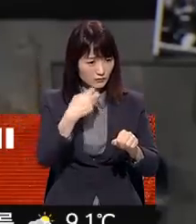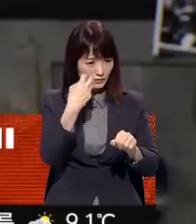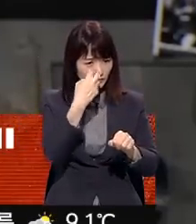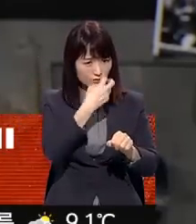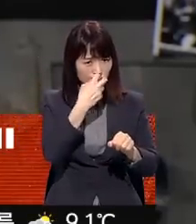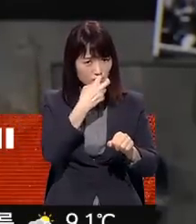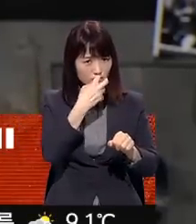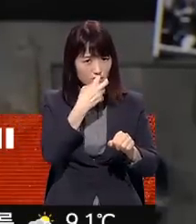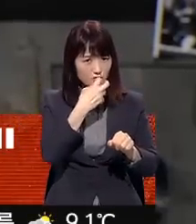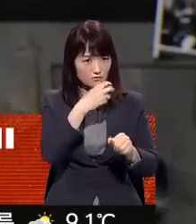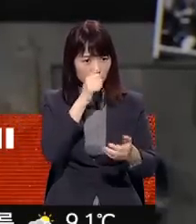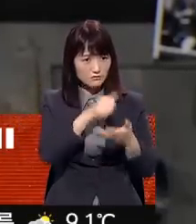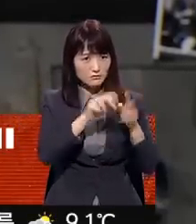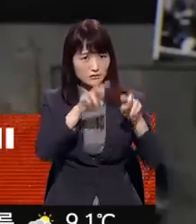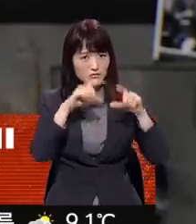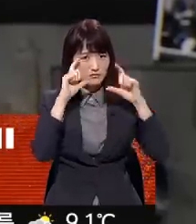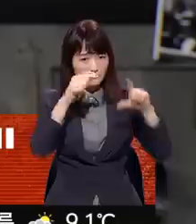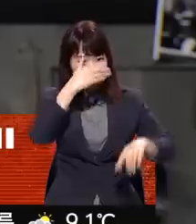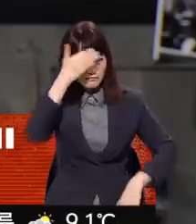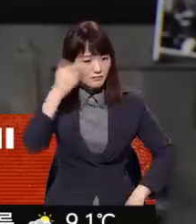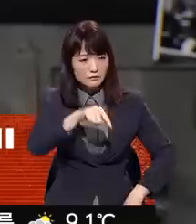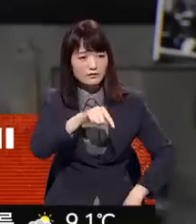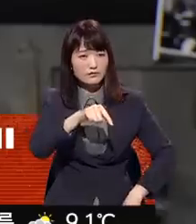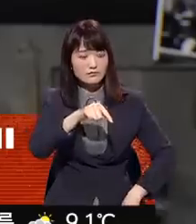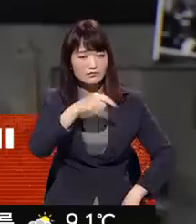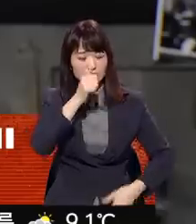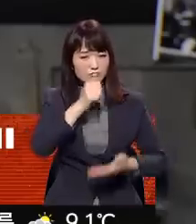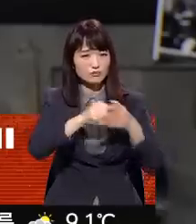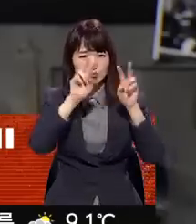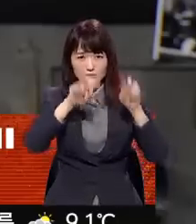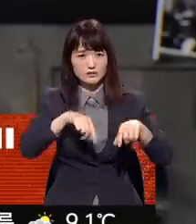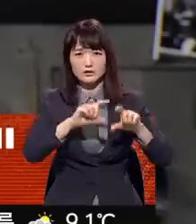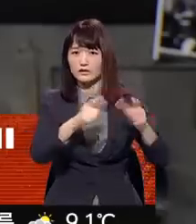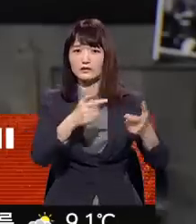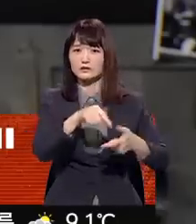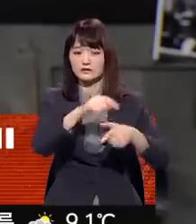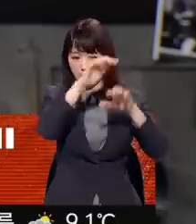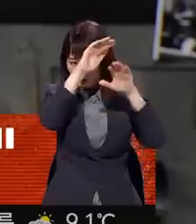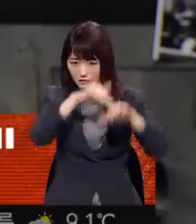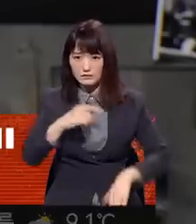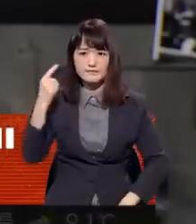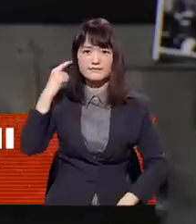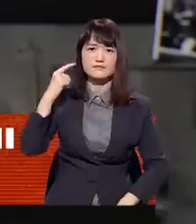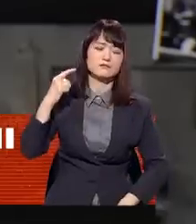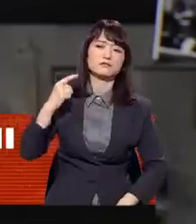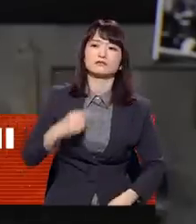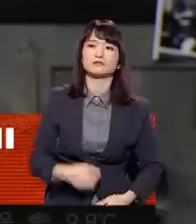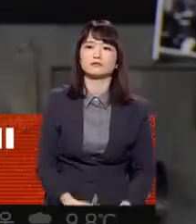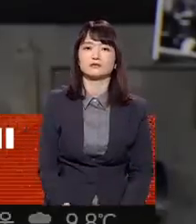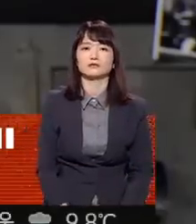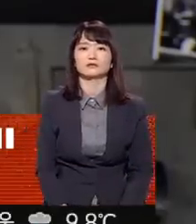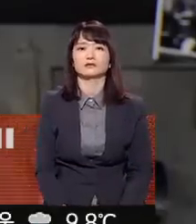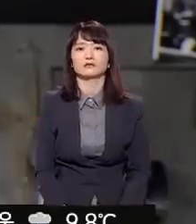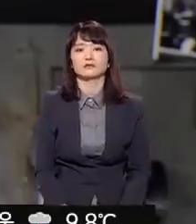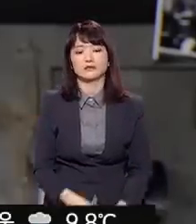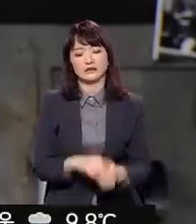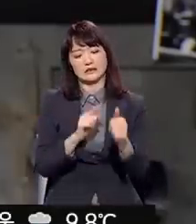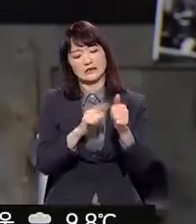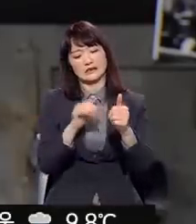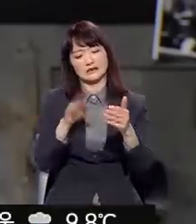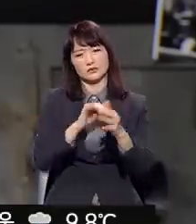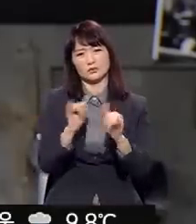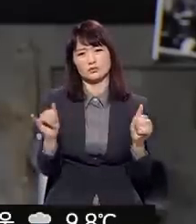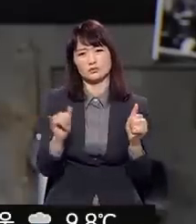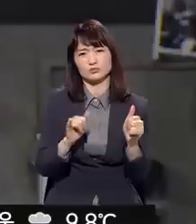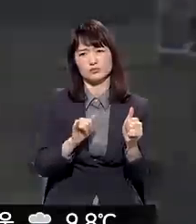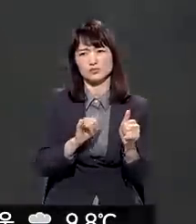무죄 나오면은 다행이지만 무죄 나올 것 같지는 않은데 어찌됐든 이런 내용을 들은 누리꾼들이 뭐라고 하냐면은 야 이런 사람도 공무원을